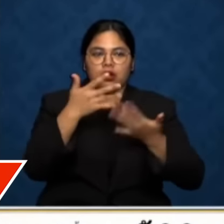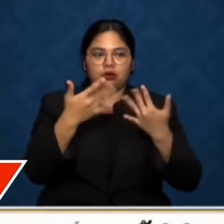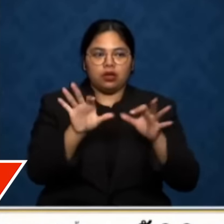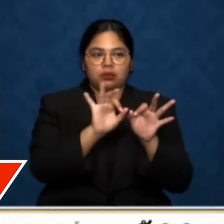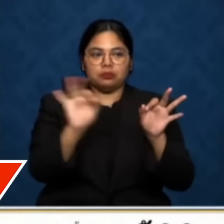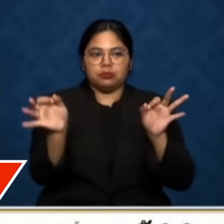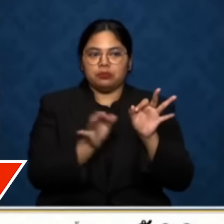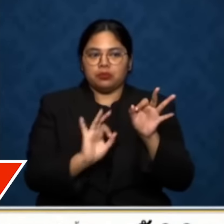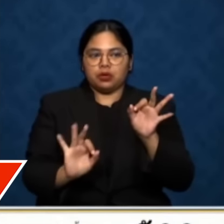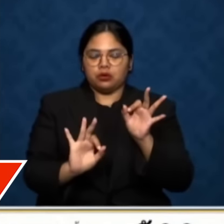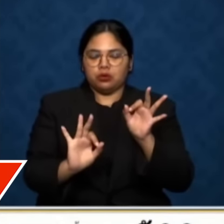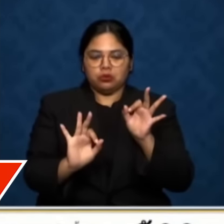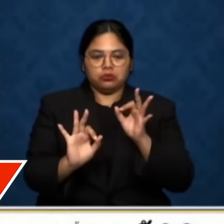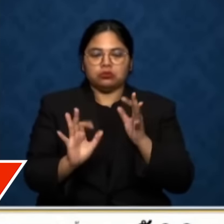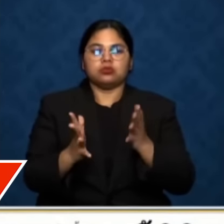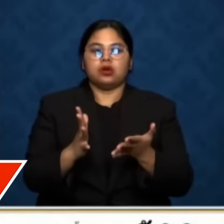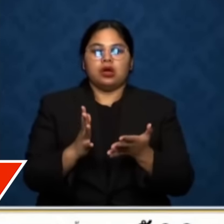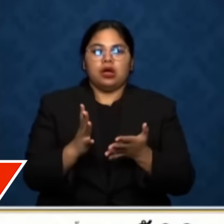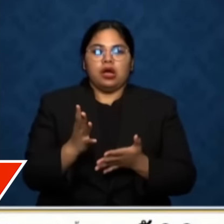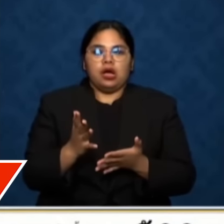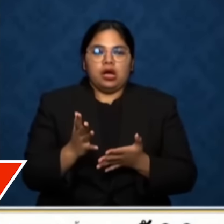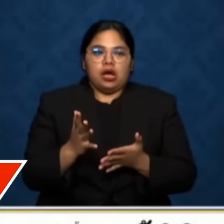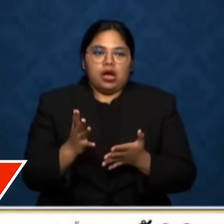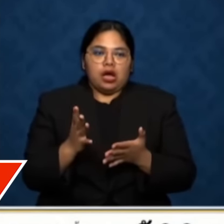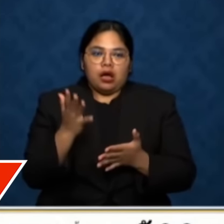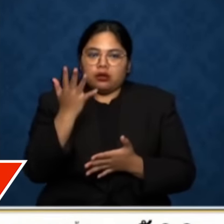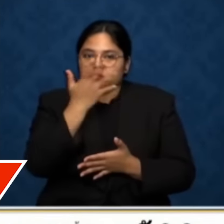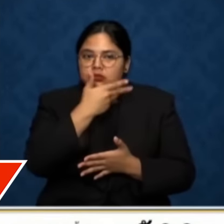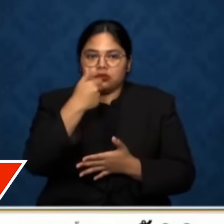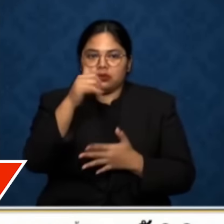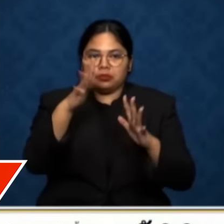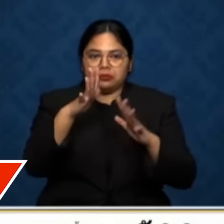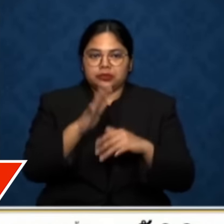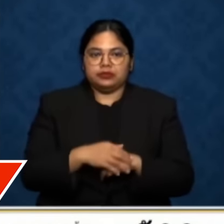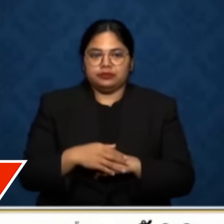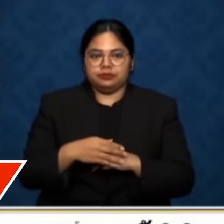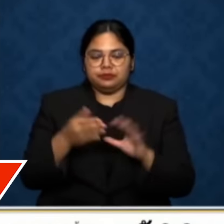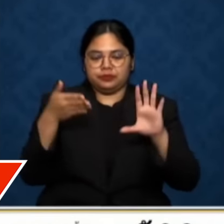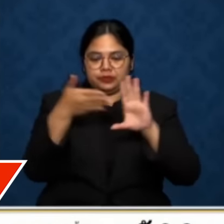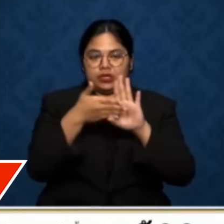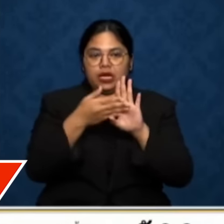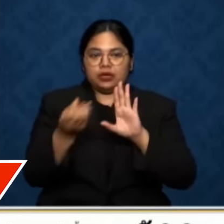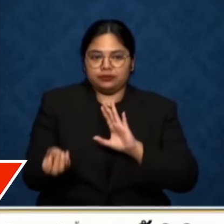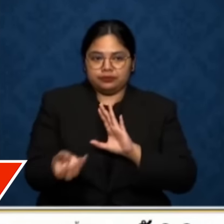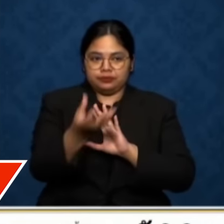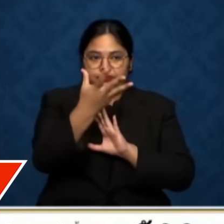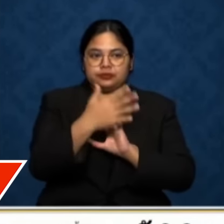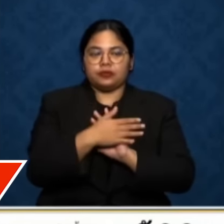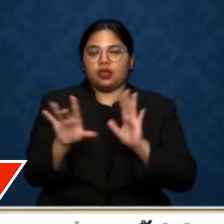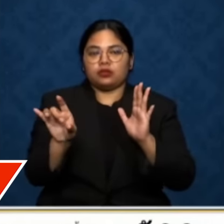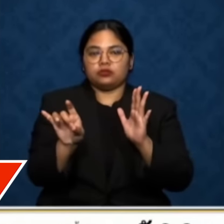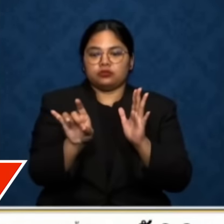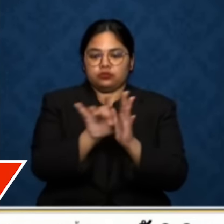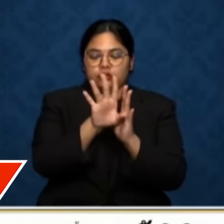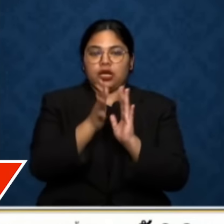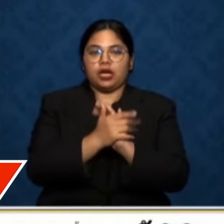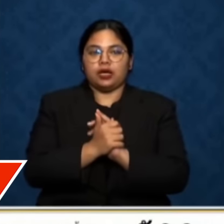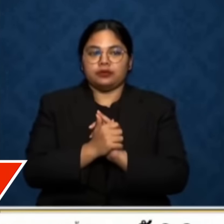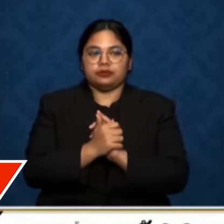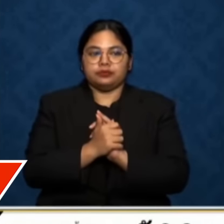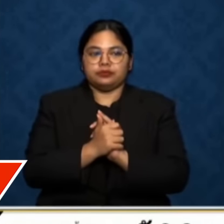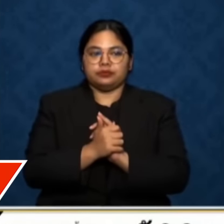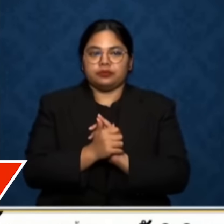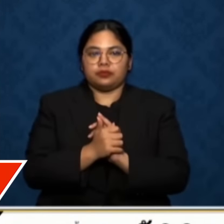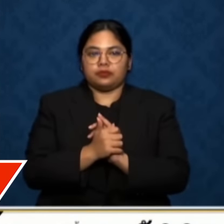ยไปได้แบบนี้น่าจะต้องตอบคำถามนะครับเอาสไลด์ขึ้นได้ครับสุดท้ายแล้วท่านประธานครับในเรื่องของการพักโทษ